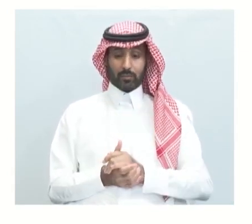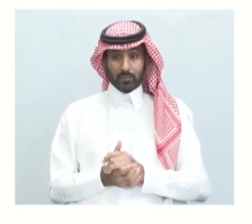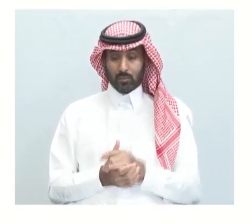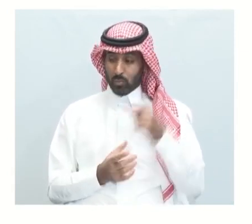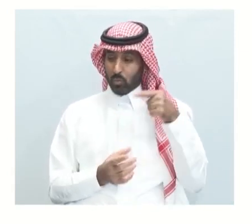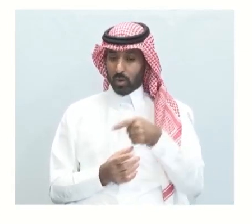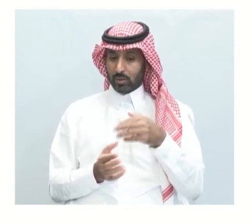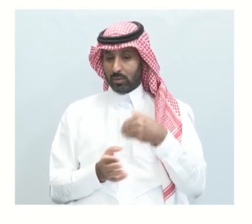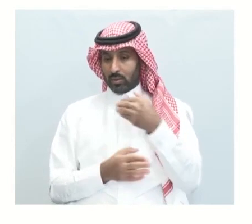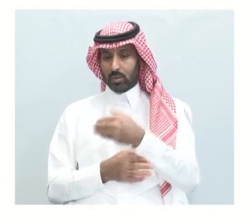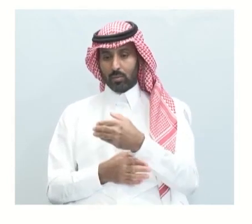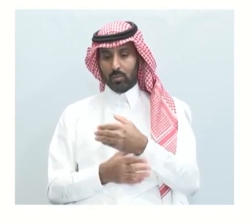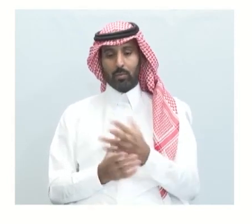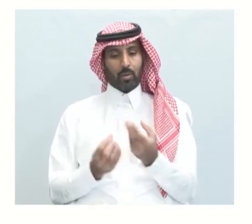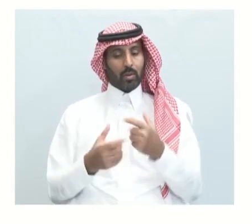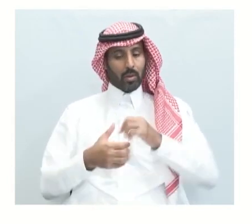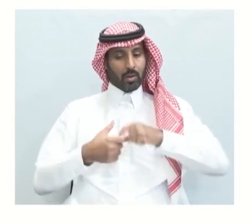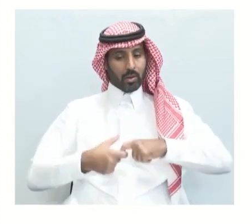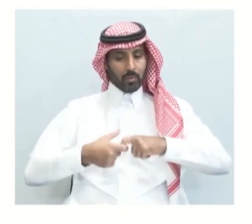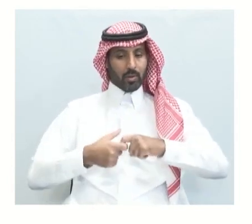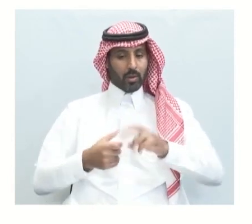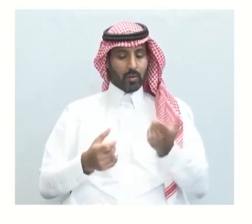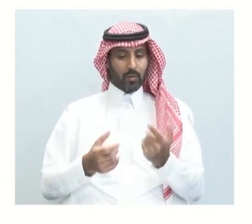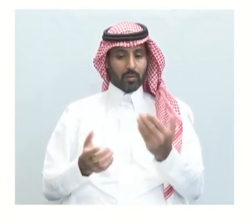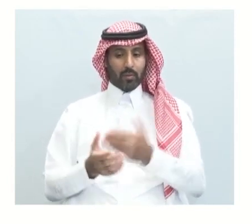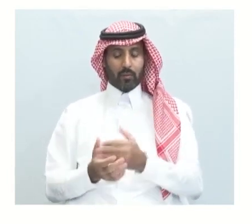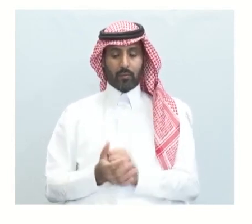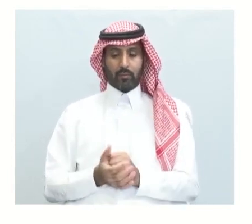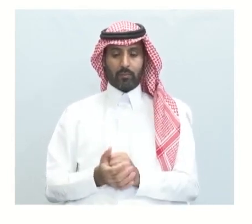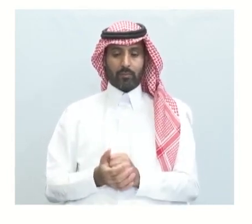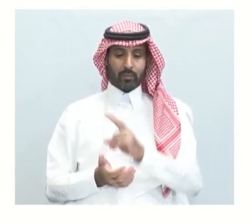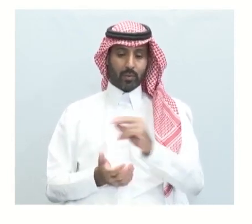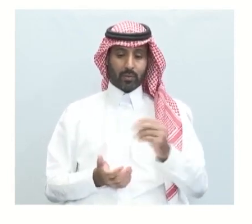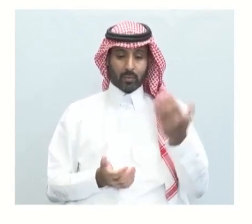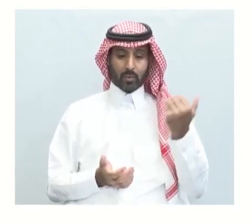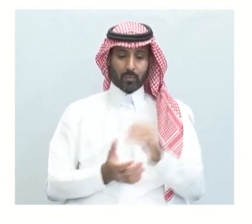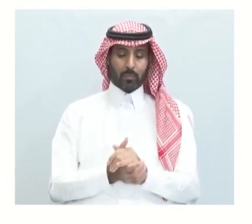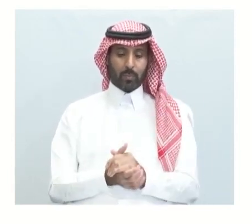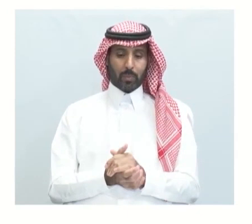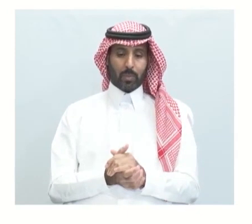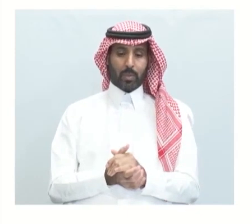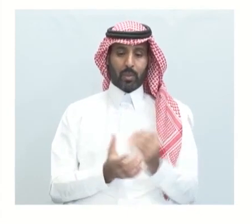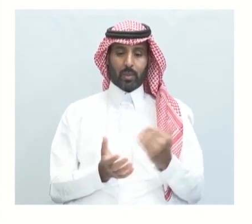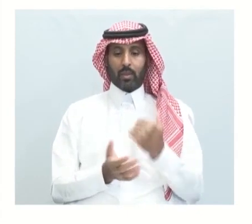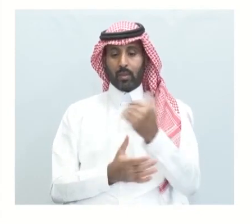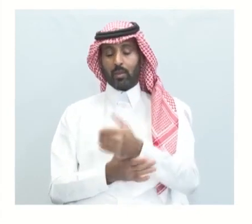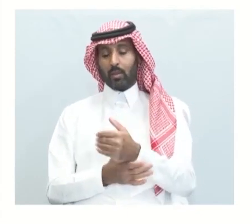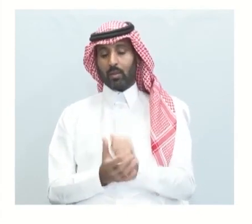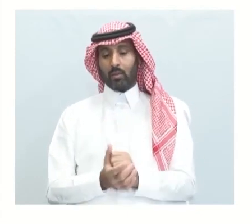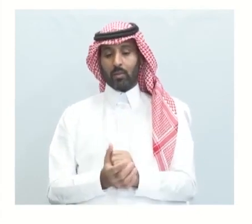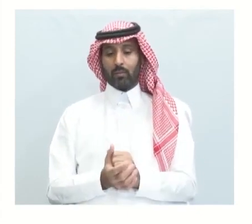مؤشر من يرتبط فيه يرتبط فيه العنوان فيه العقده السابقه نفس الوضع عندي هنا عشرين يرتبط